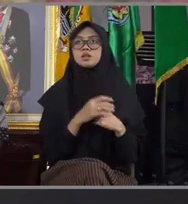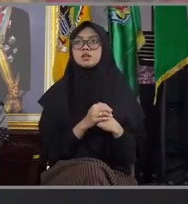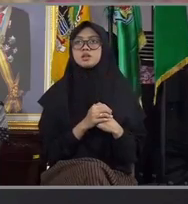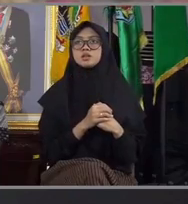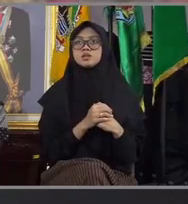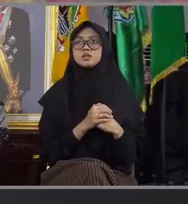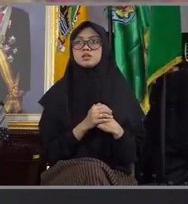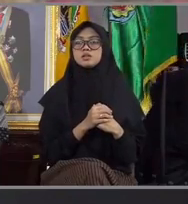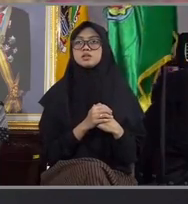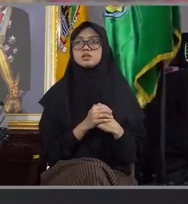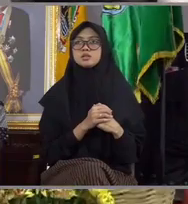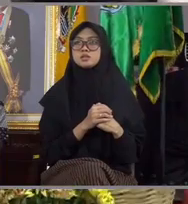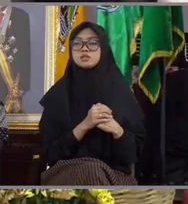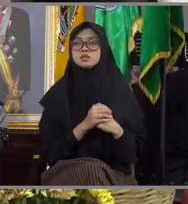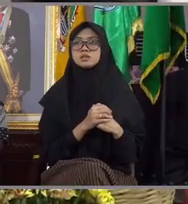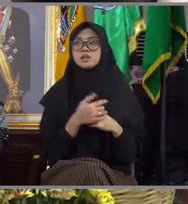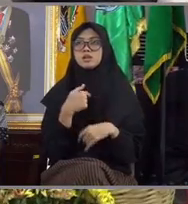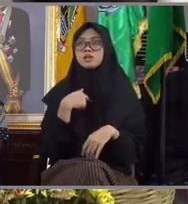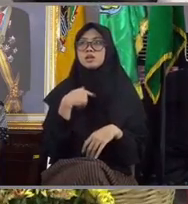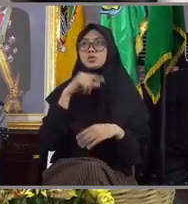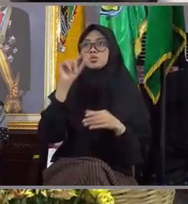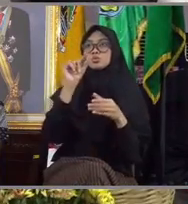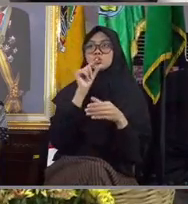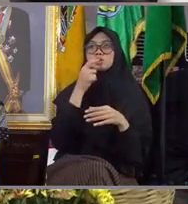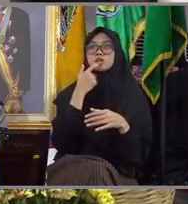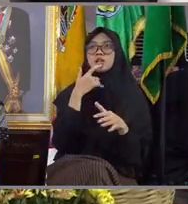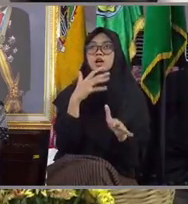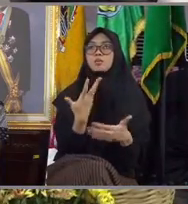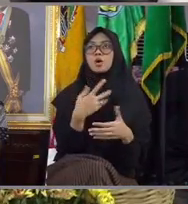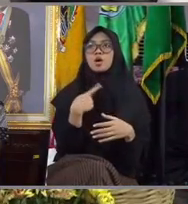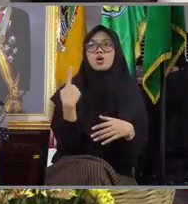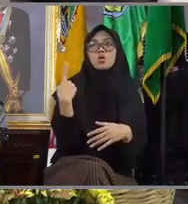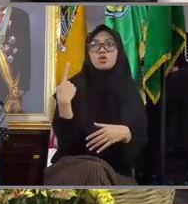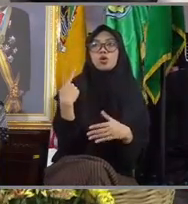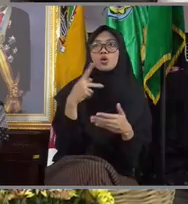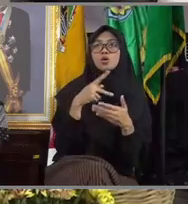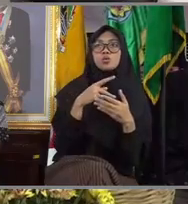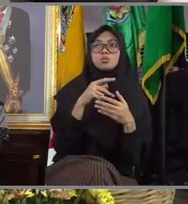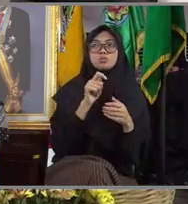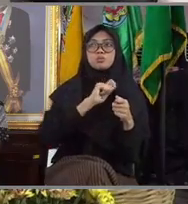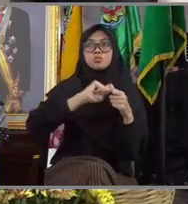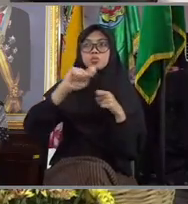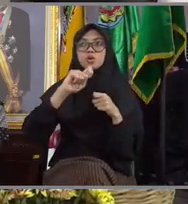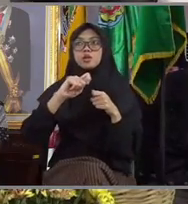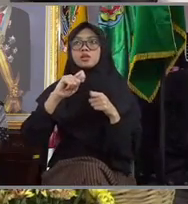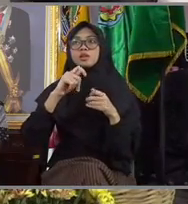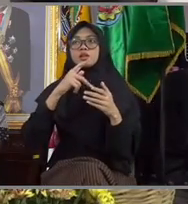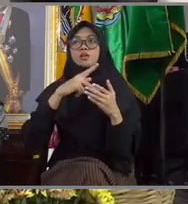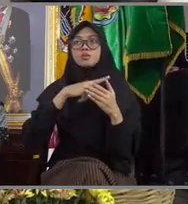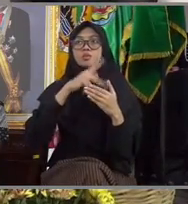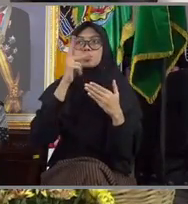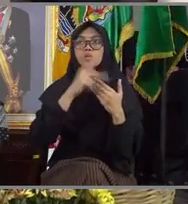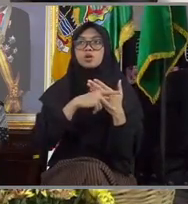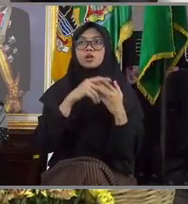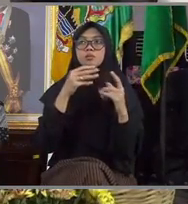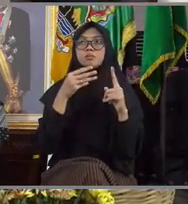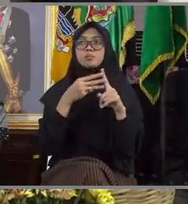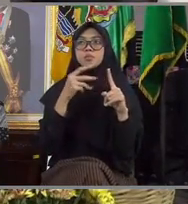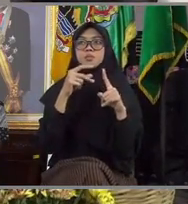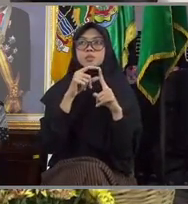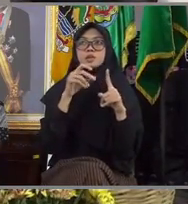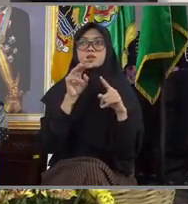Hai sekarang pertanyaan atau zonanya apa usulannya mohon dihidupkan program BKB tersebut Oke